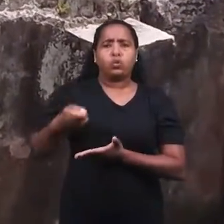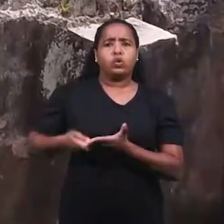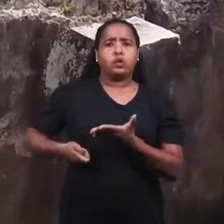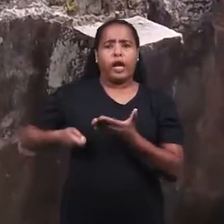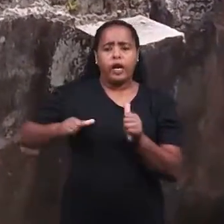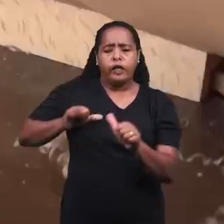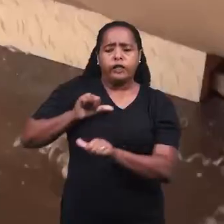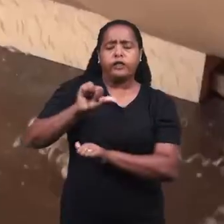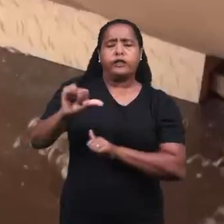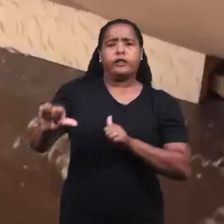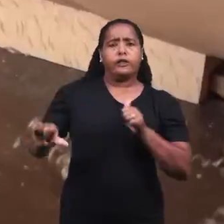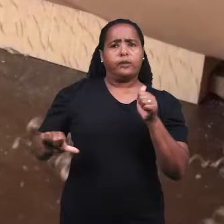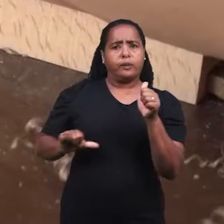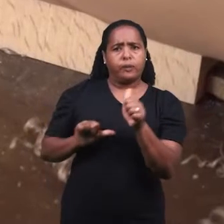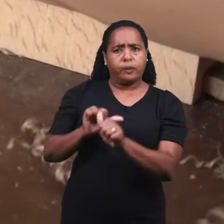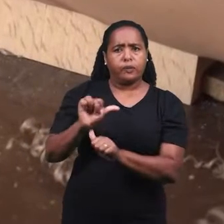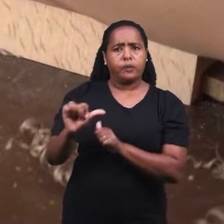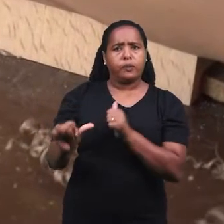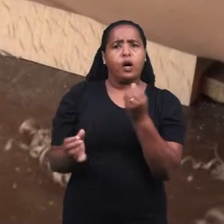Восстановить стены.